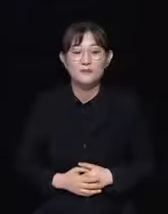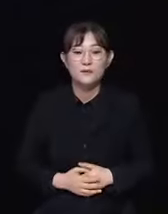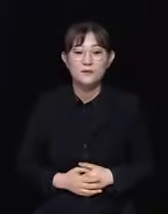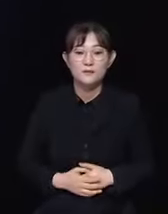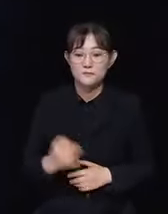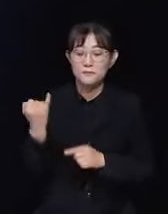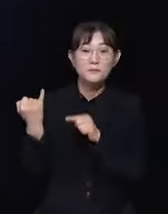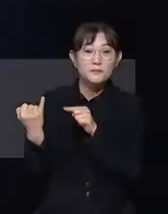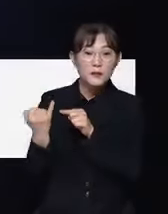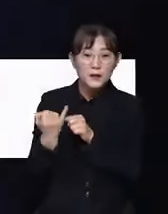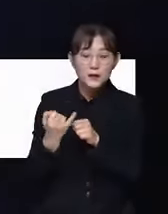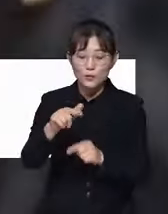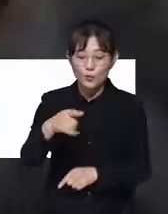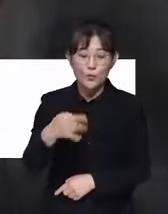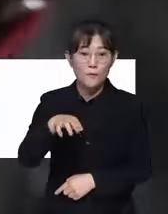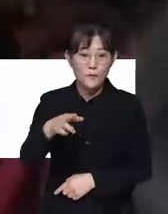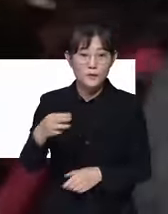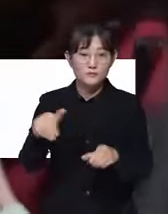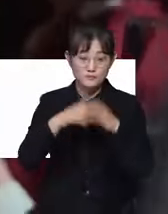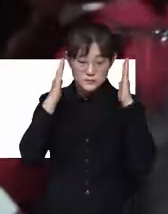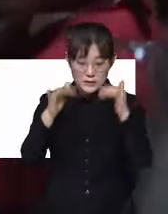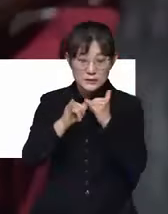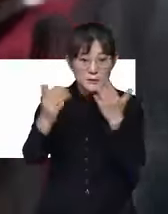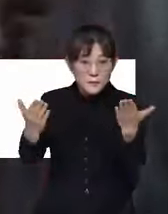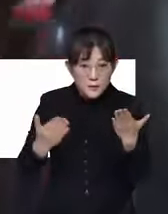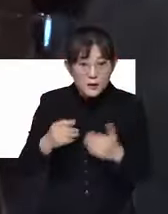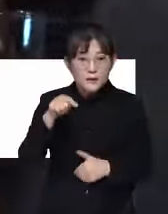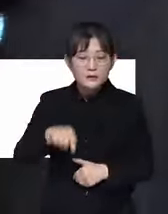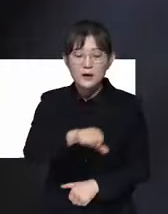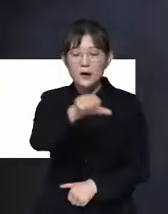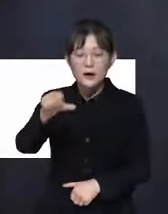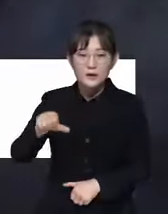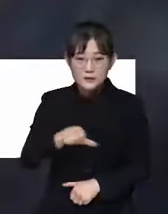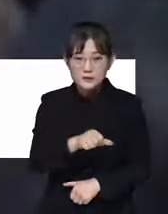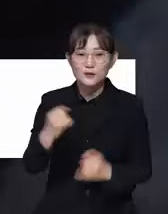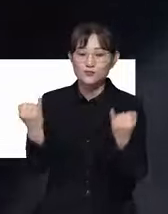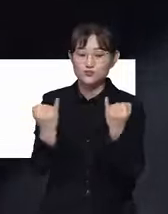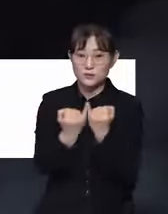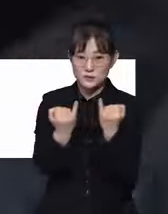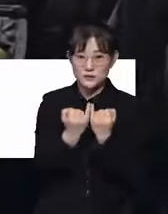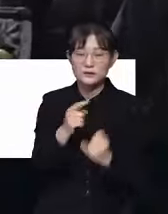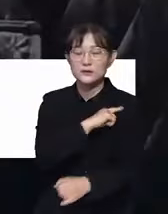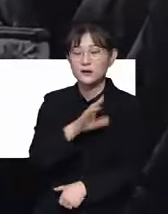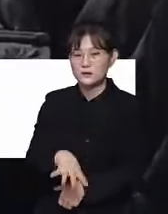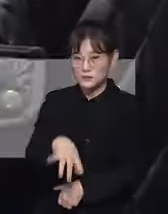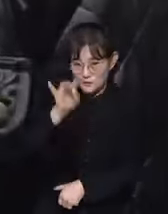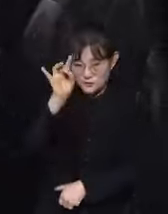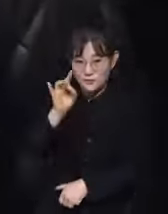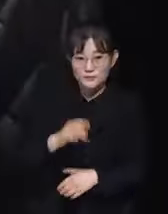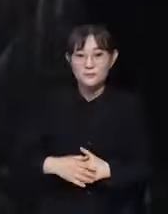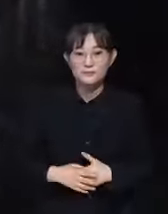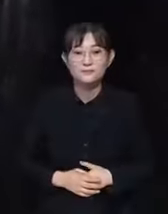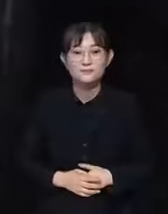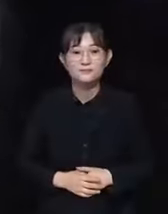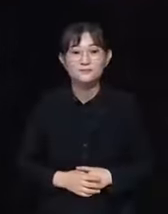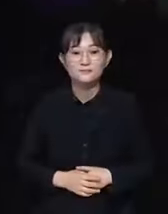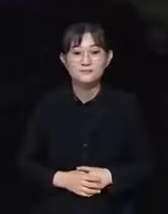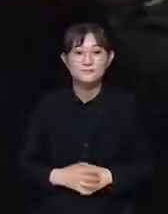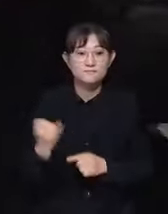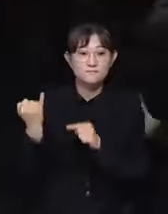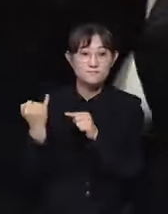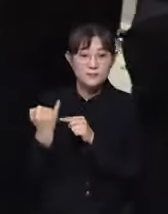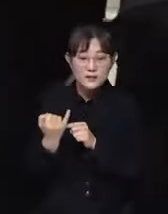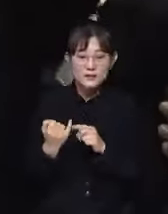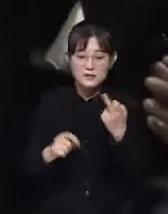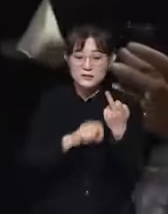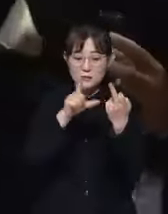소설과 한강의 노벨 문학상 수상은 아시아 여성 최초라는 점에서 더욱 큰 의미를 갔습니다 한강은